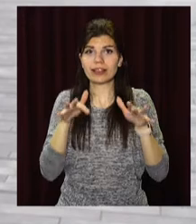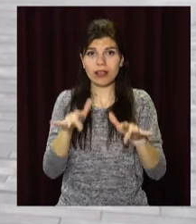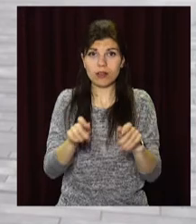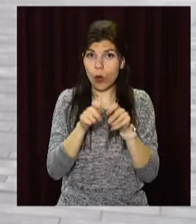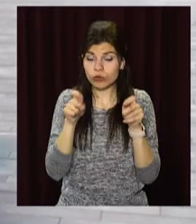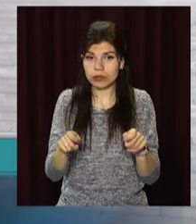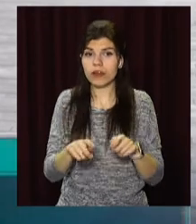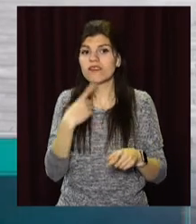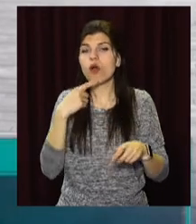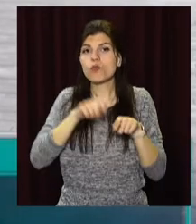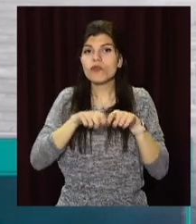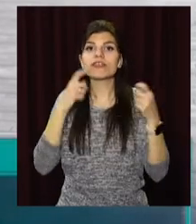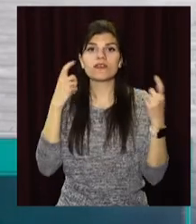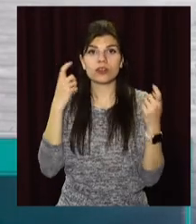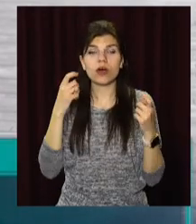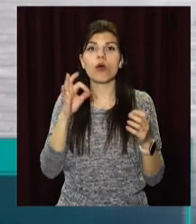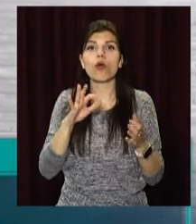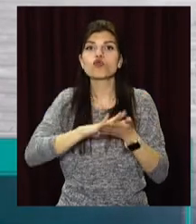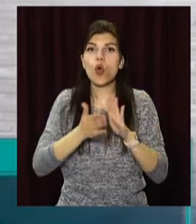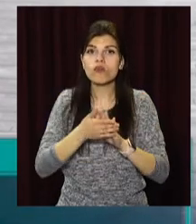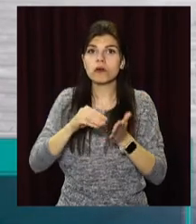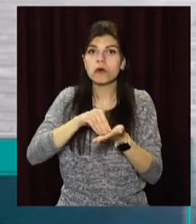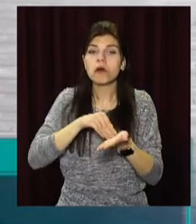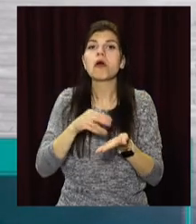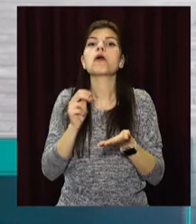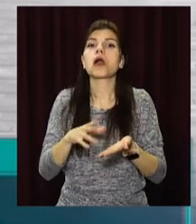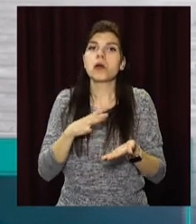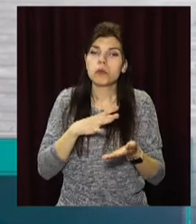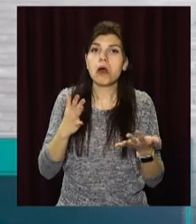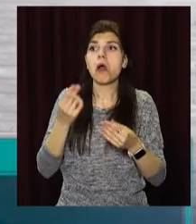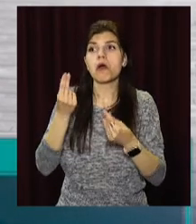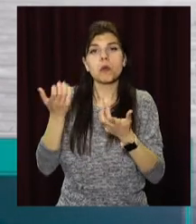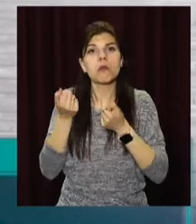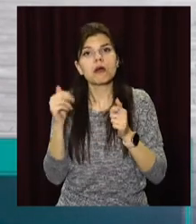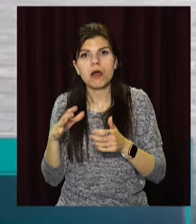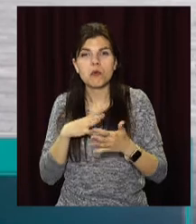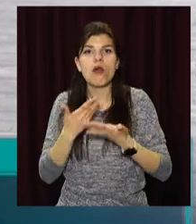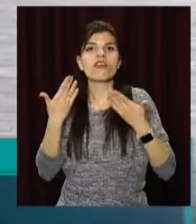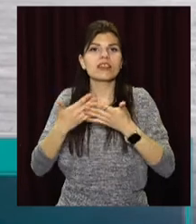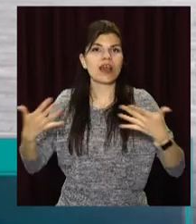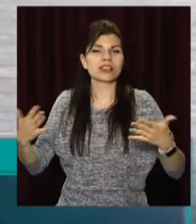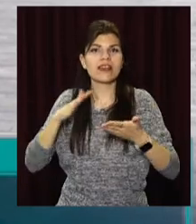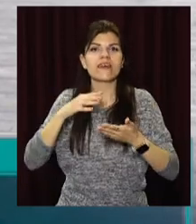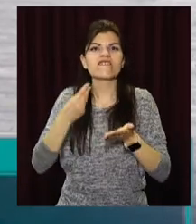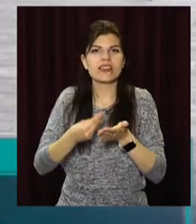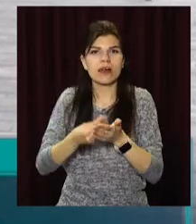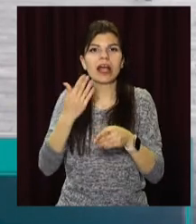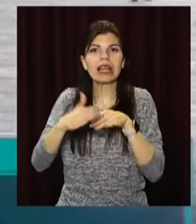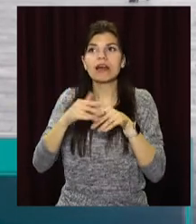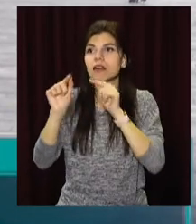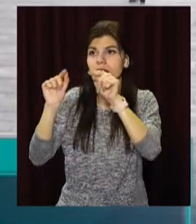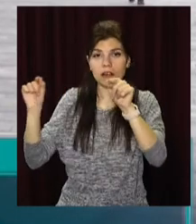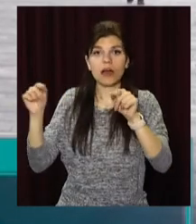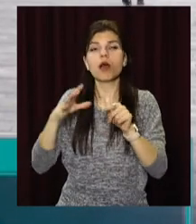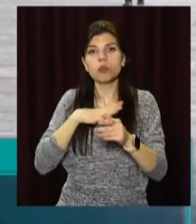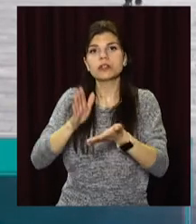провадження. Перевіряють інформацію про укладання договорів щодо отримання грошових коштів в різних фінансових установах, направлені